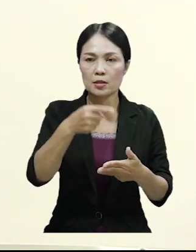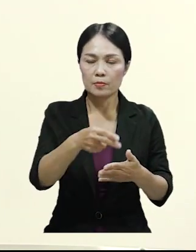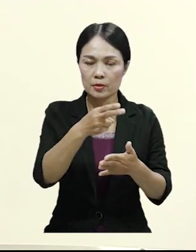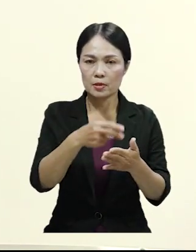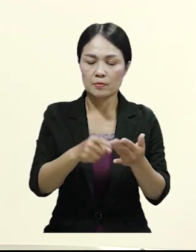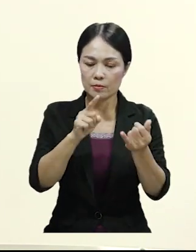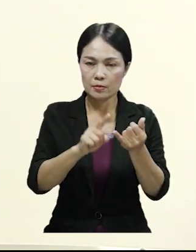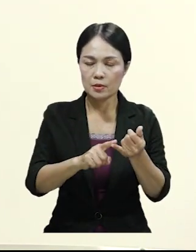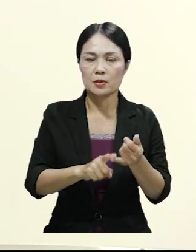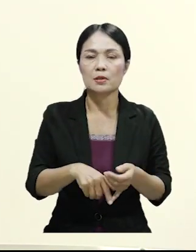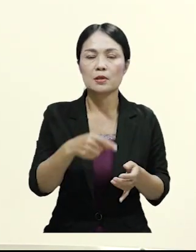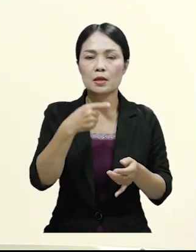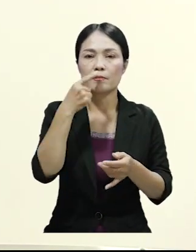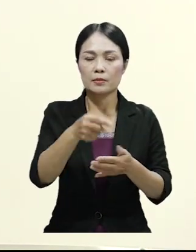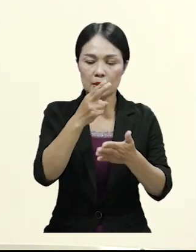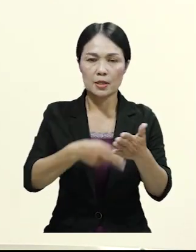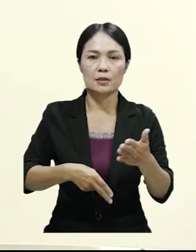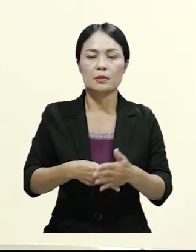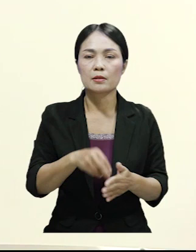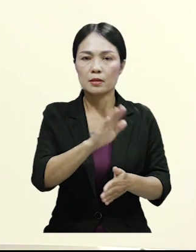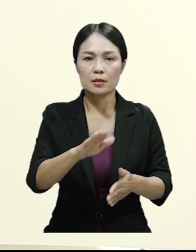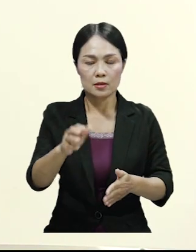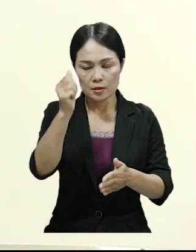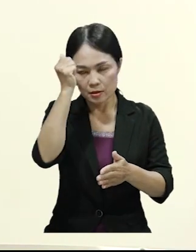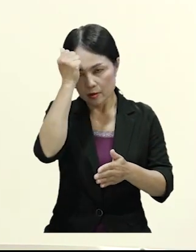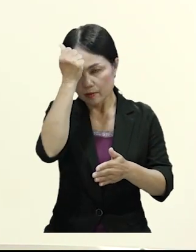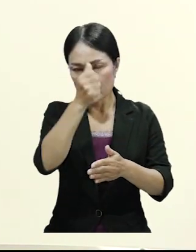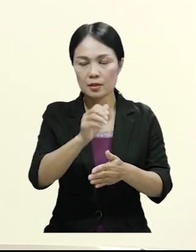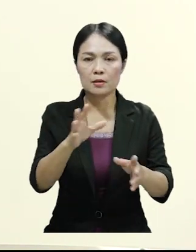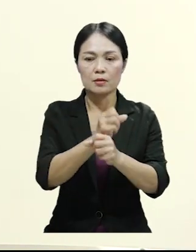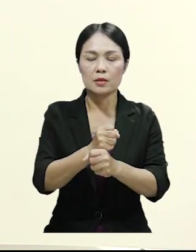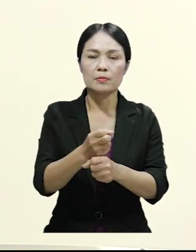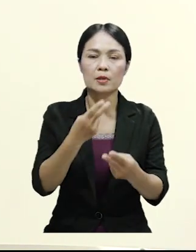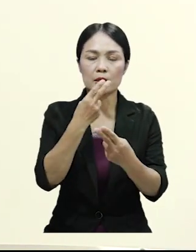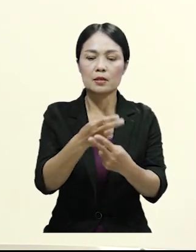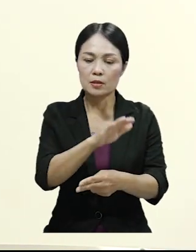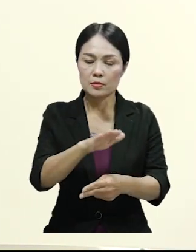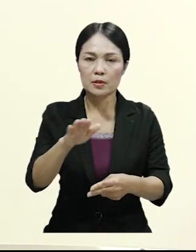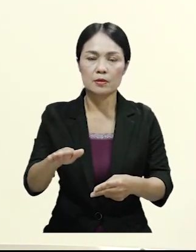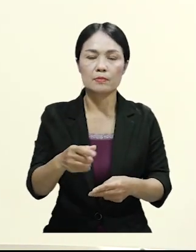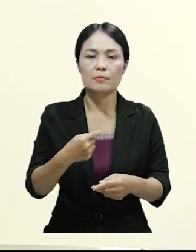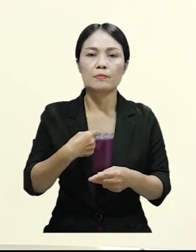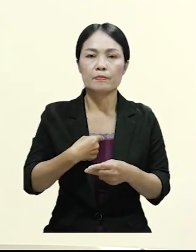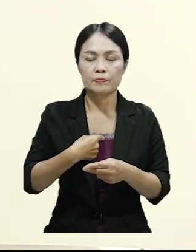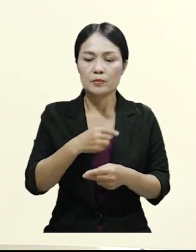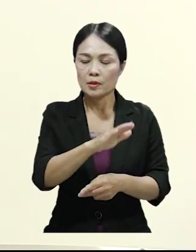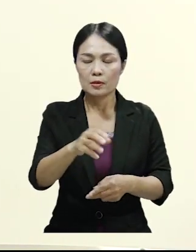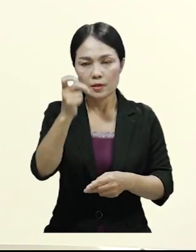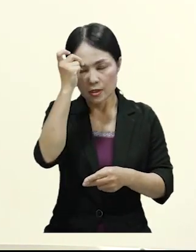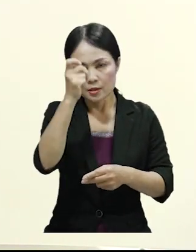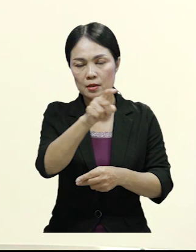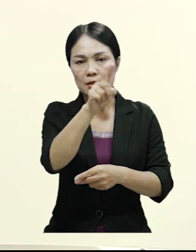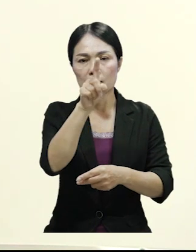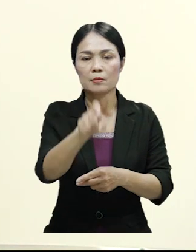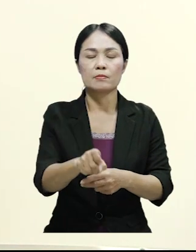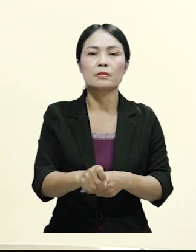និងសេចក្តីបញ្ចប់យើងត្រូវនិយាយខ្លះកូននៅចាំបានទេអាចឆ្លើយជាមួយលោកគ្រូបានទេកូនតើឥឡូវកូនគិតតិចមើលតើ